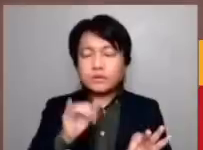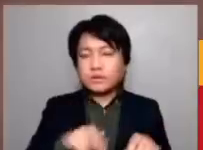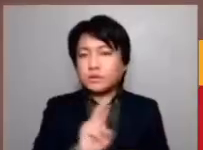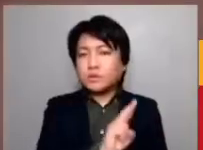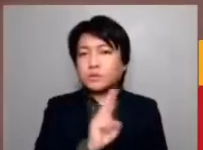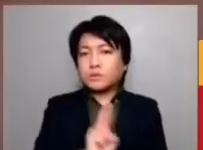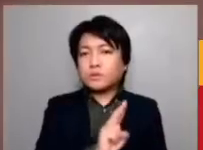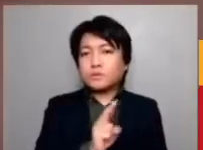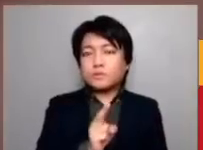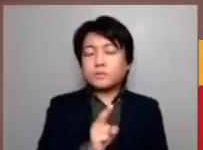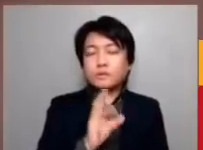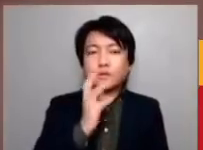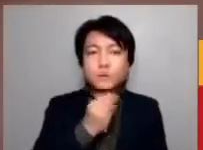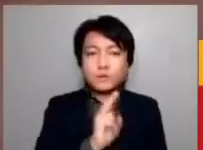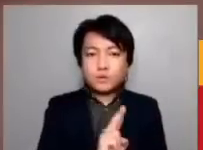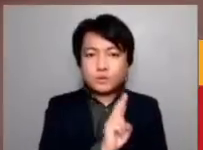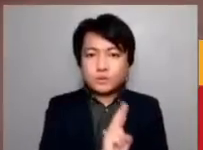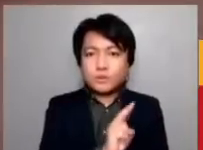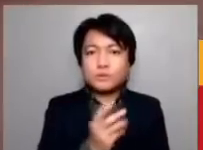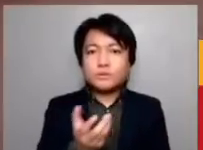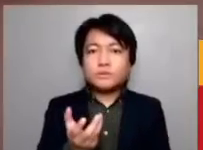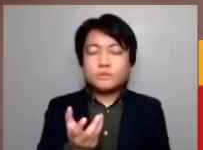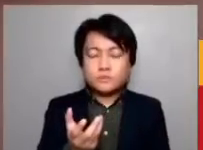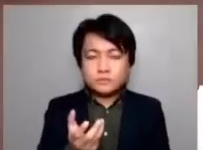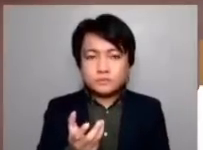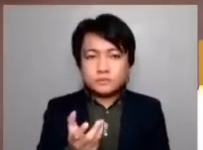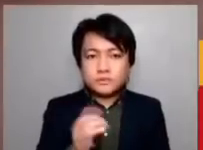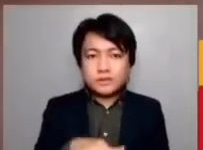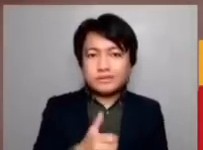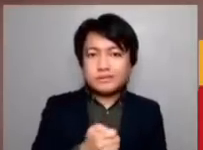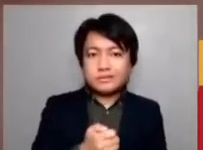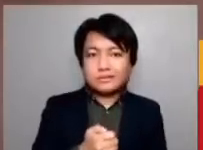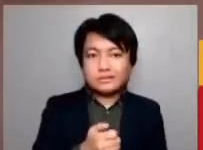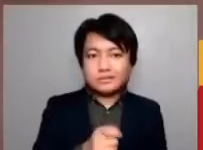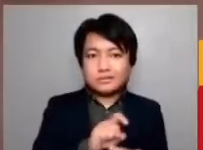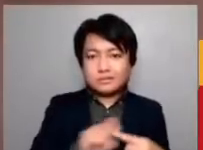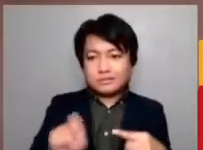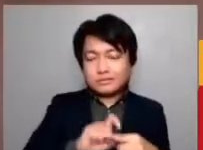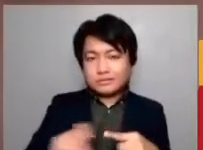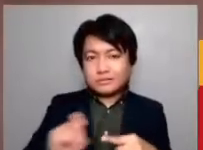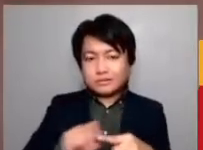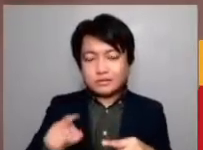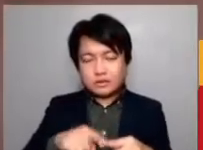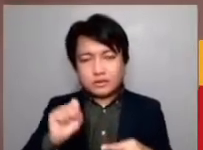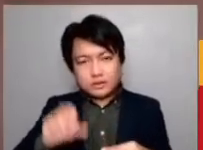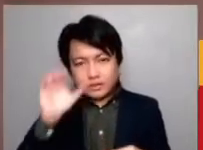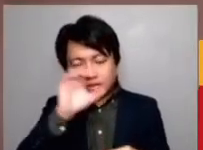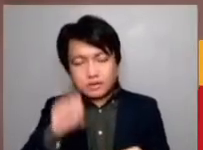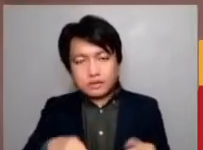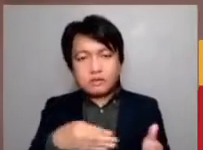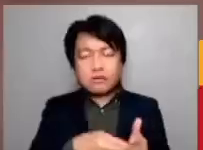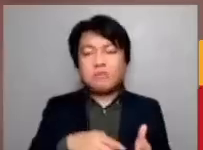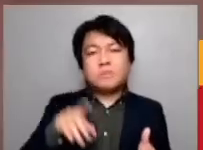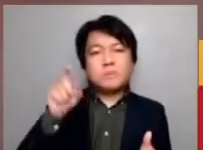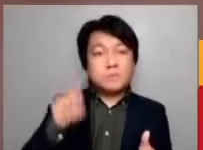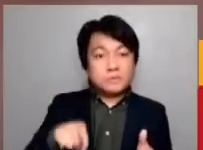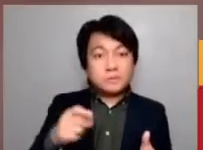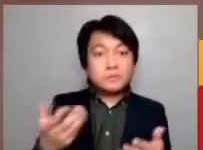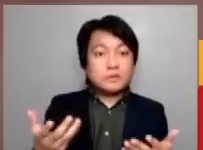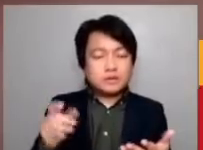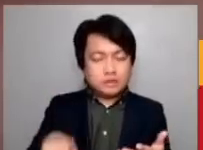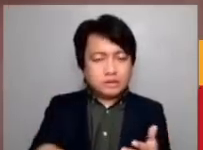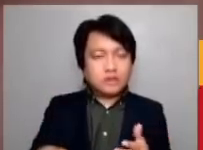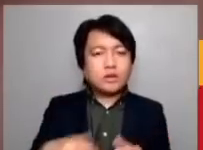kung sino yung behind doon sa mga nagte-text. So kaya naman natin, kailangan lang natin ng complainant because according to the law, no, kinakailangan pa